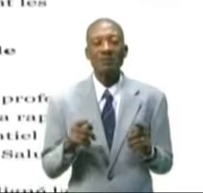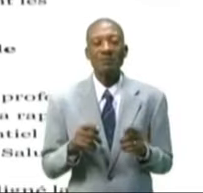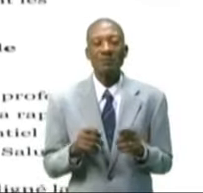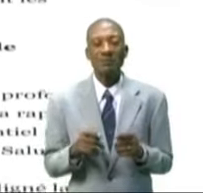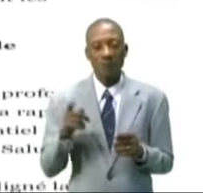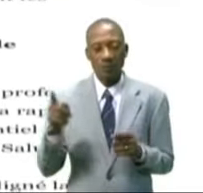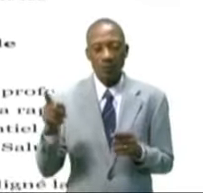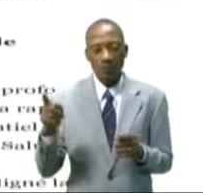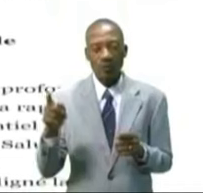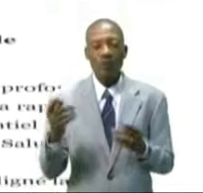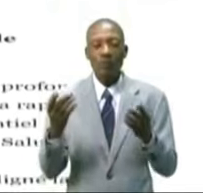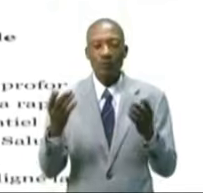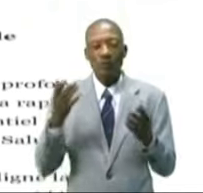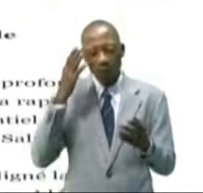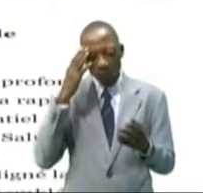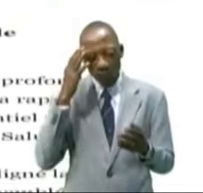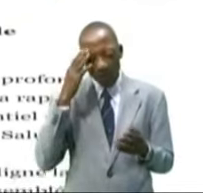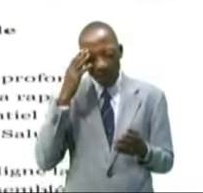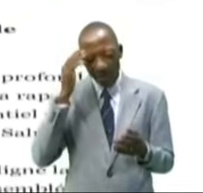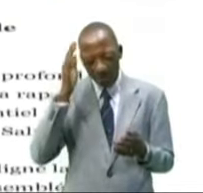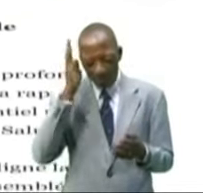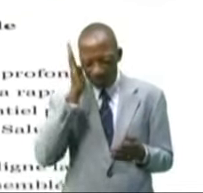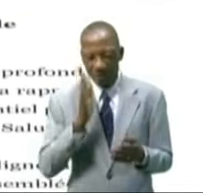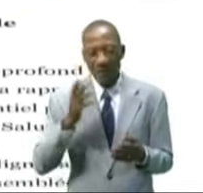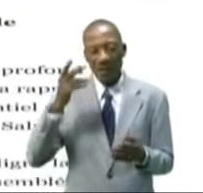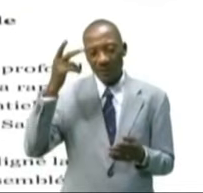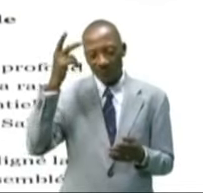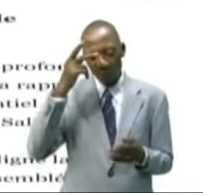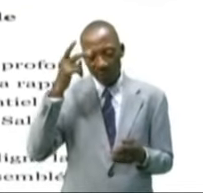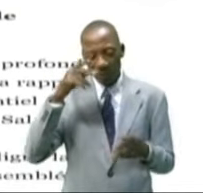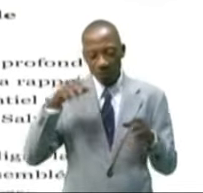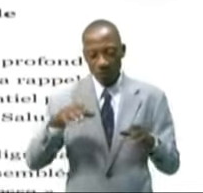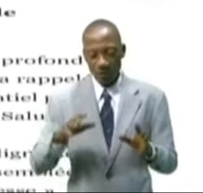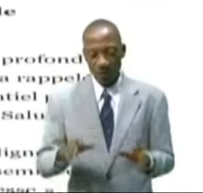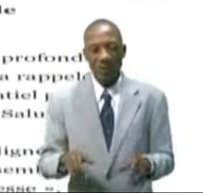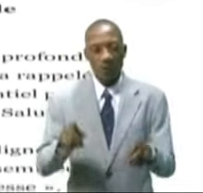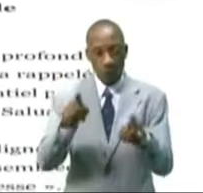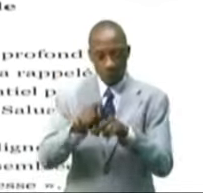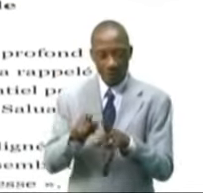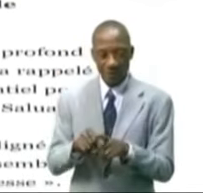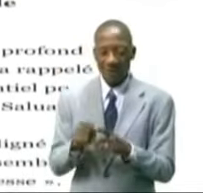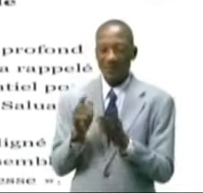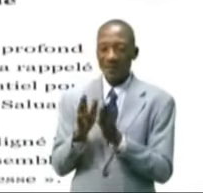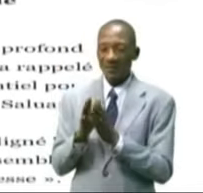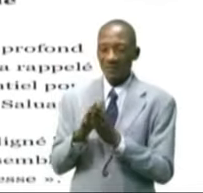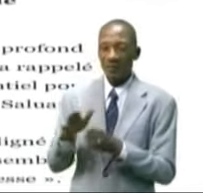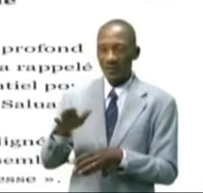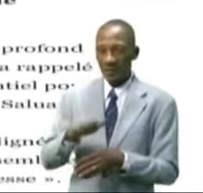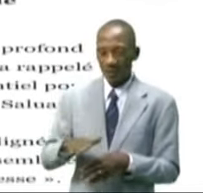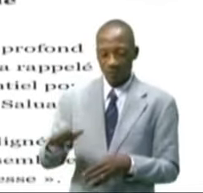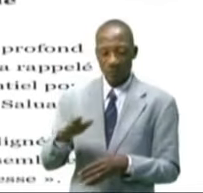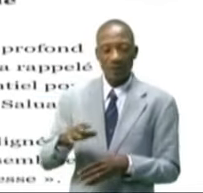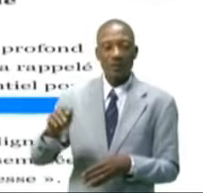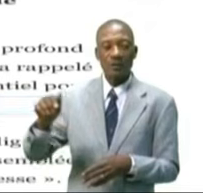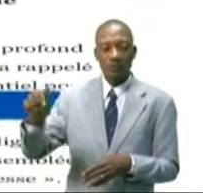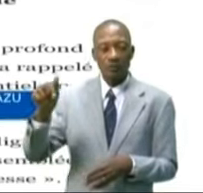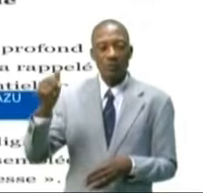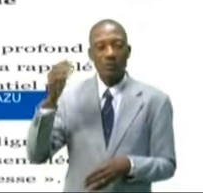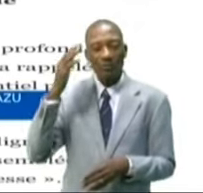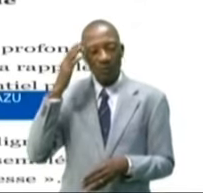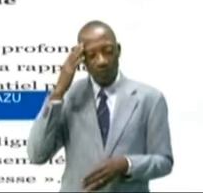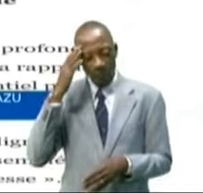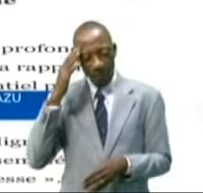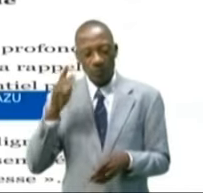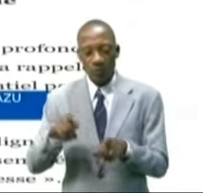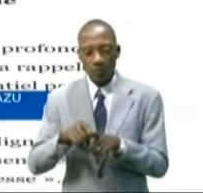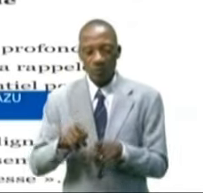dans la politique congolaise. Sa vision d'une Assemblée nationale forte et indépendante, ainsi que son engagement pour la transparence